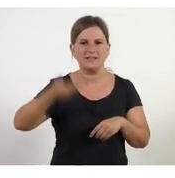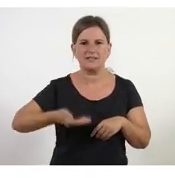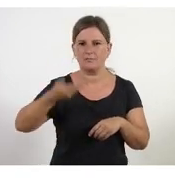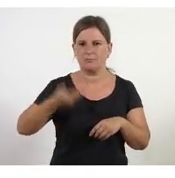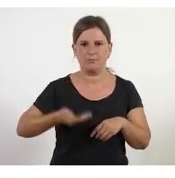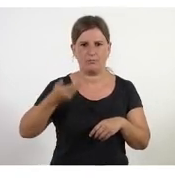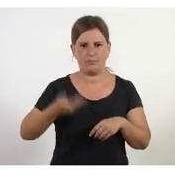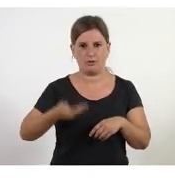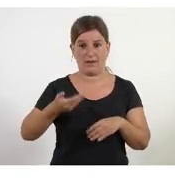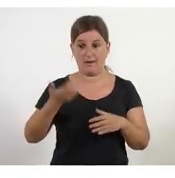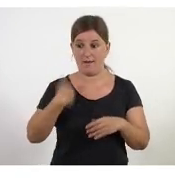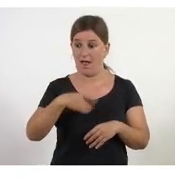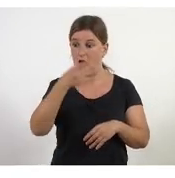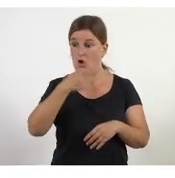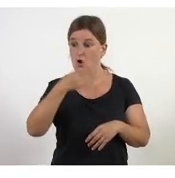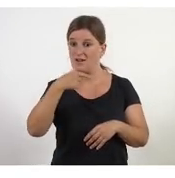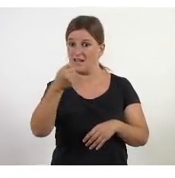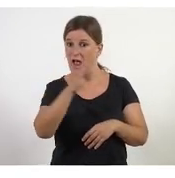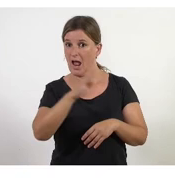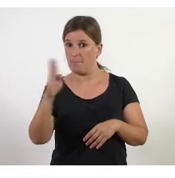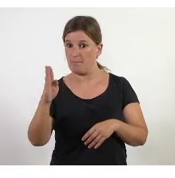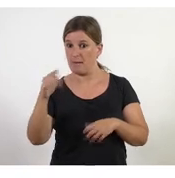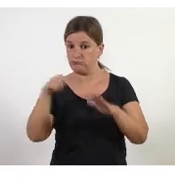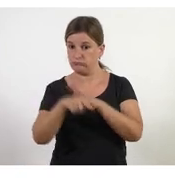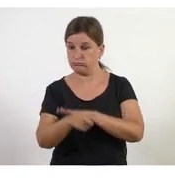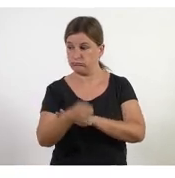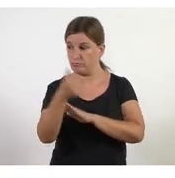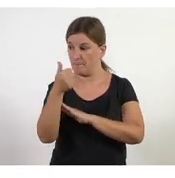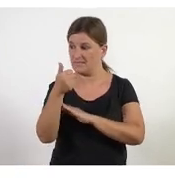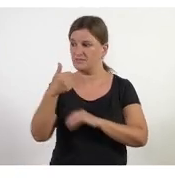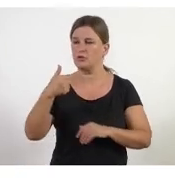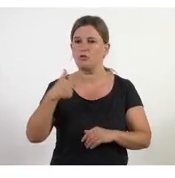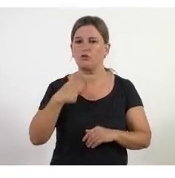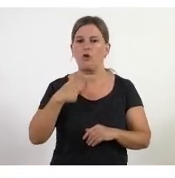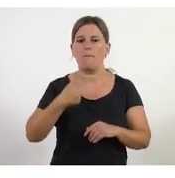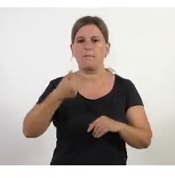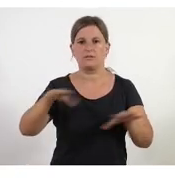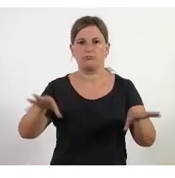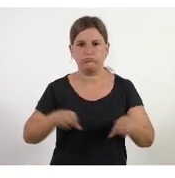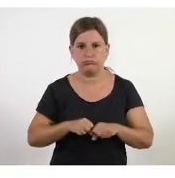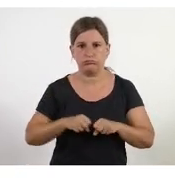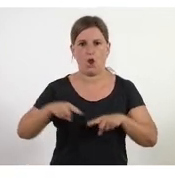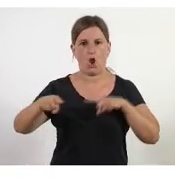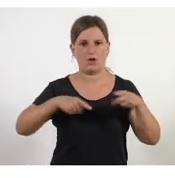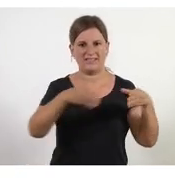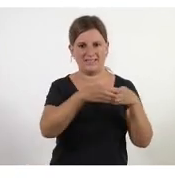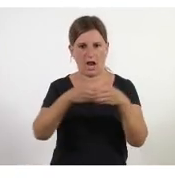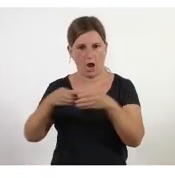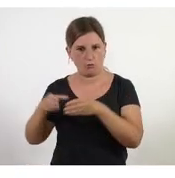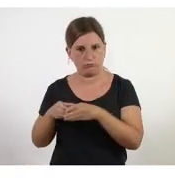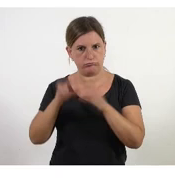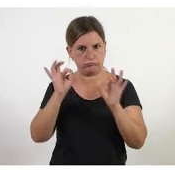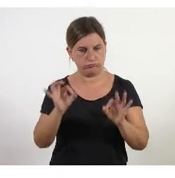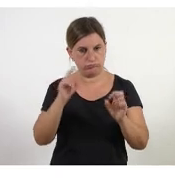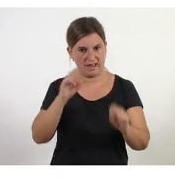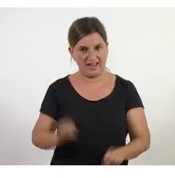ràpidament, quan coneixes l'aplicació, l'aprofundeixes, la fem nostra, ens organitzem per grups i tenim això clar.